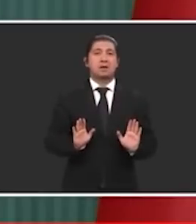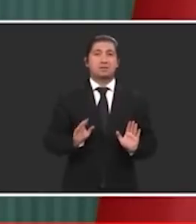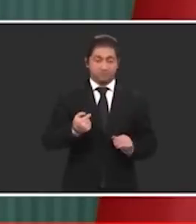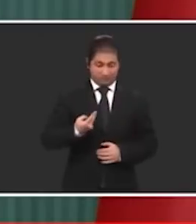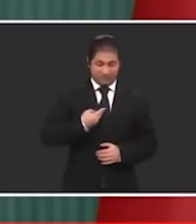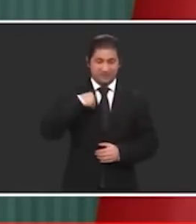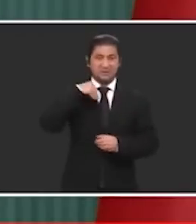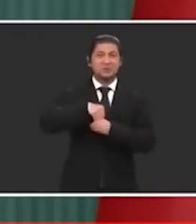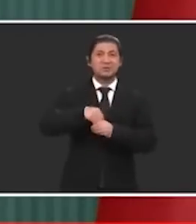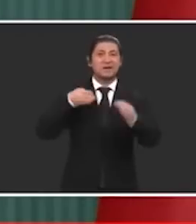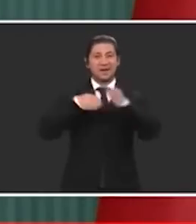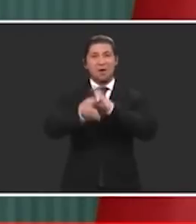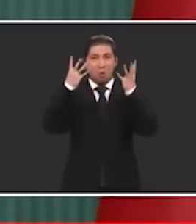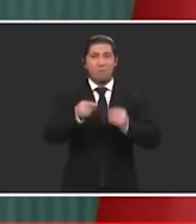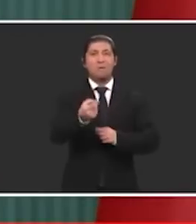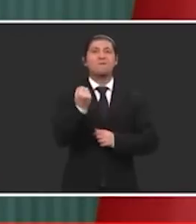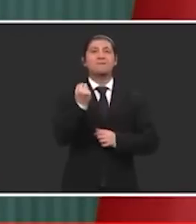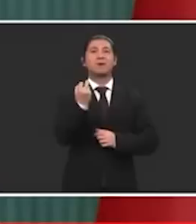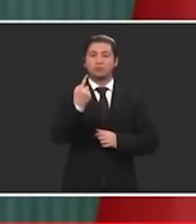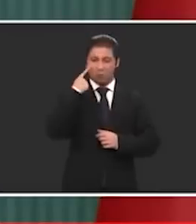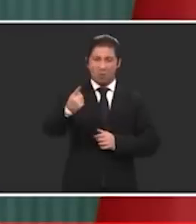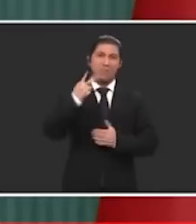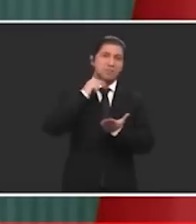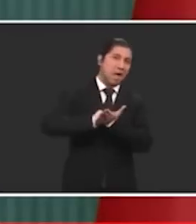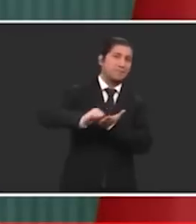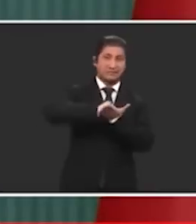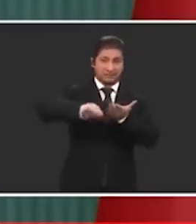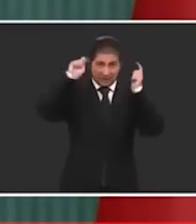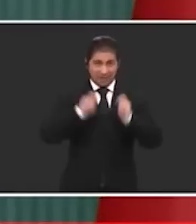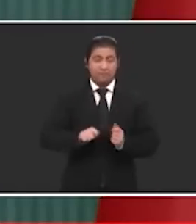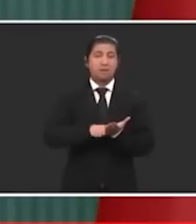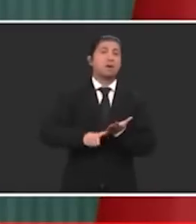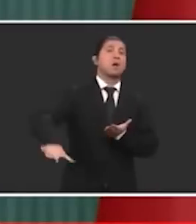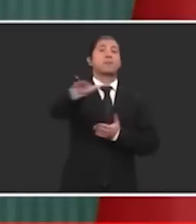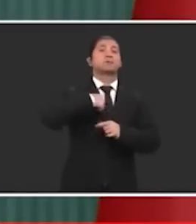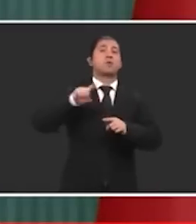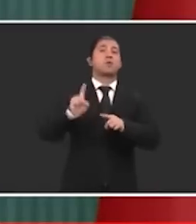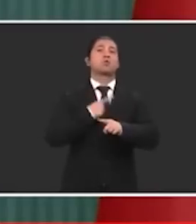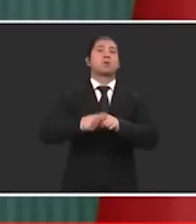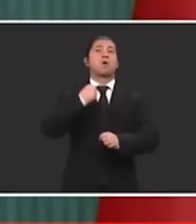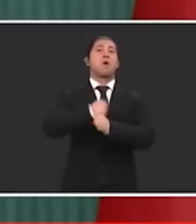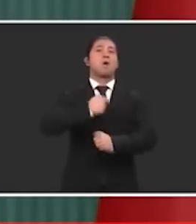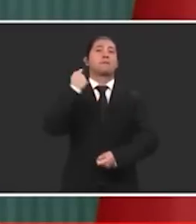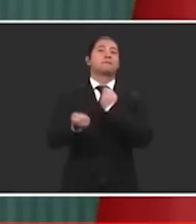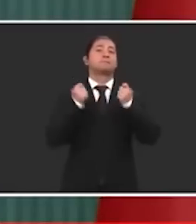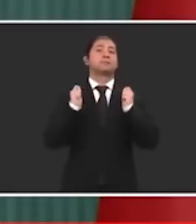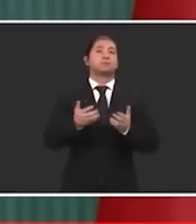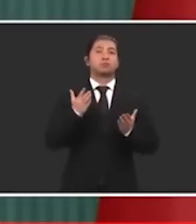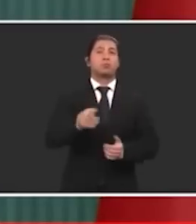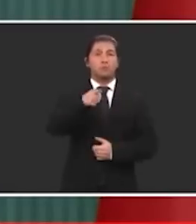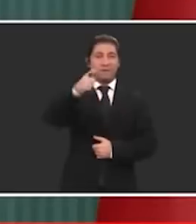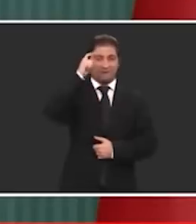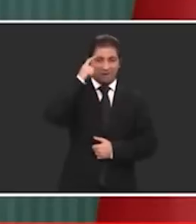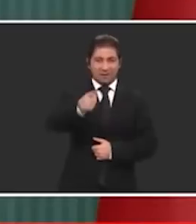Bünyemize sızan bu virüsü temizlemek de hepimizin ortak görevidir. Bu